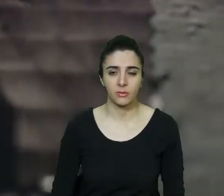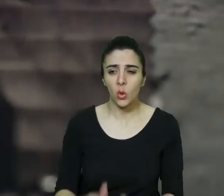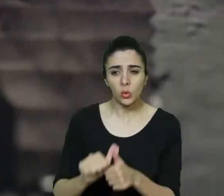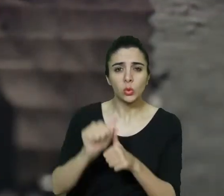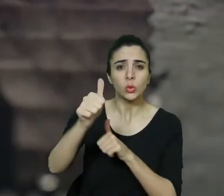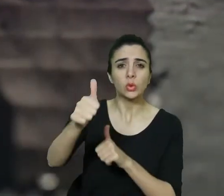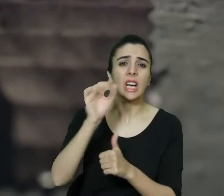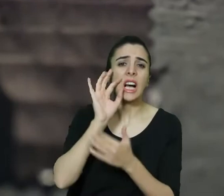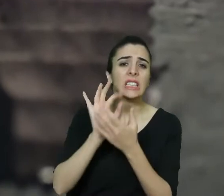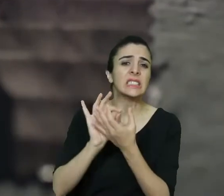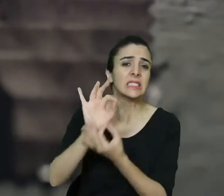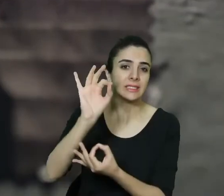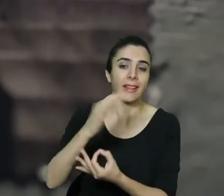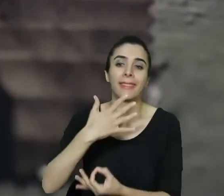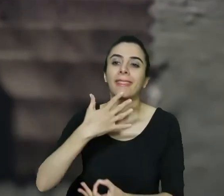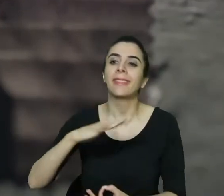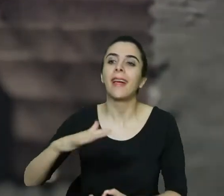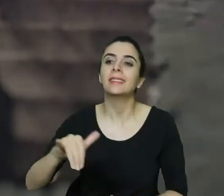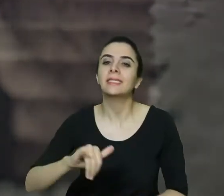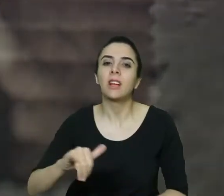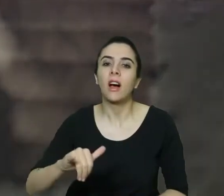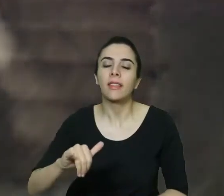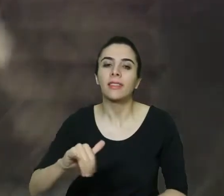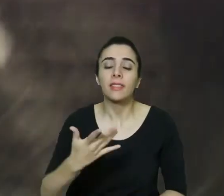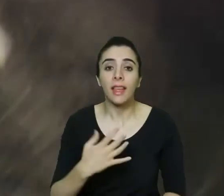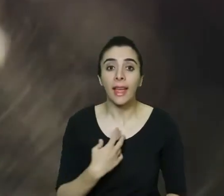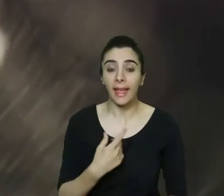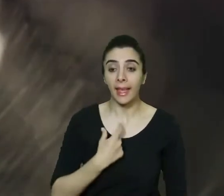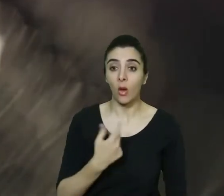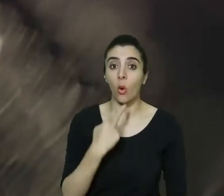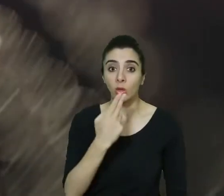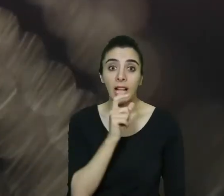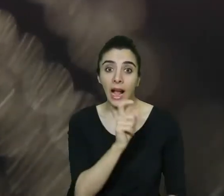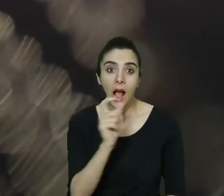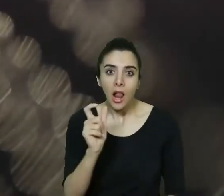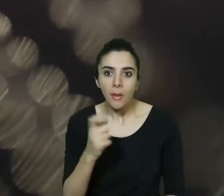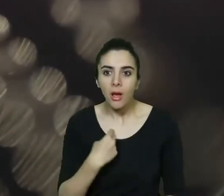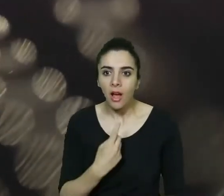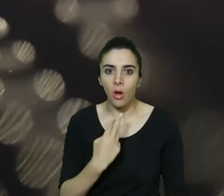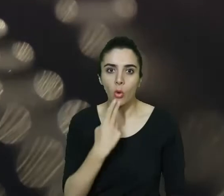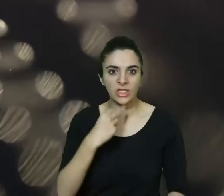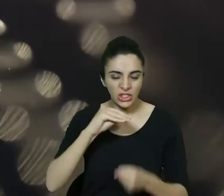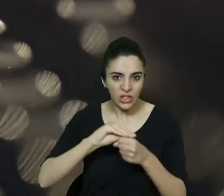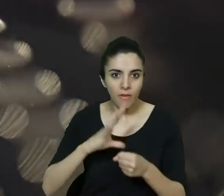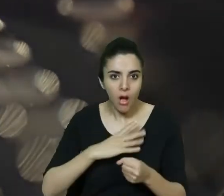Uzak insan sahillerine, kelimeyi dolanan dillere taşıdılar zeytin, kahvaltı ve